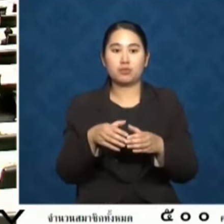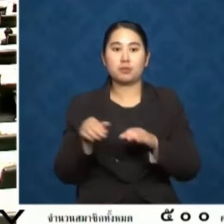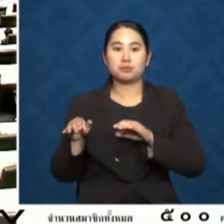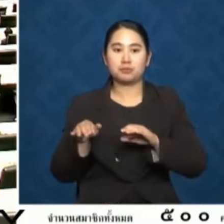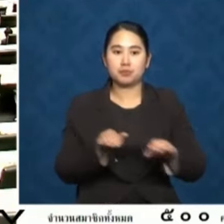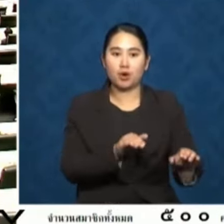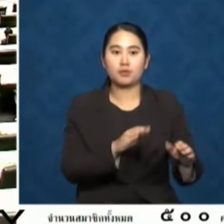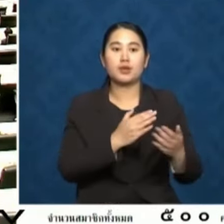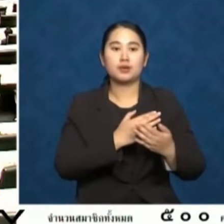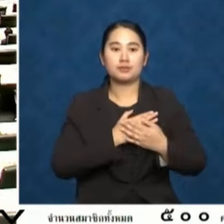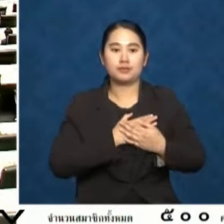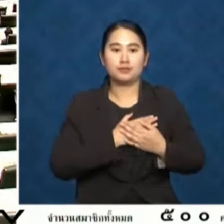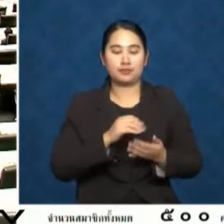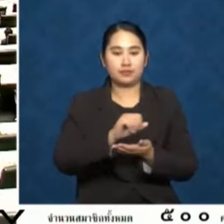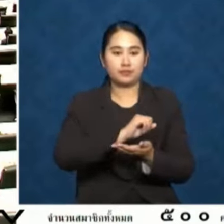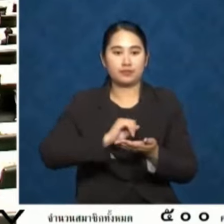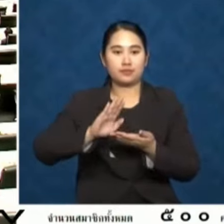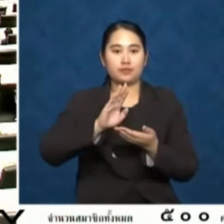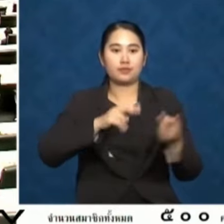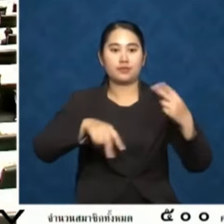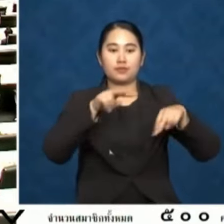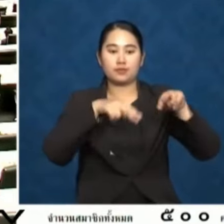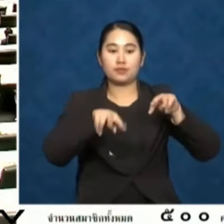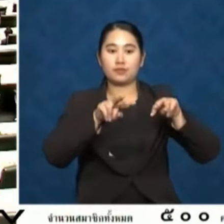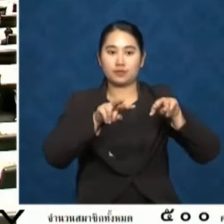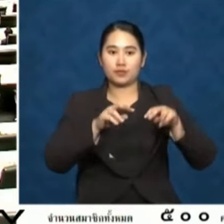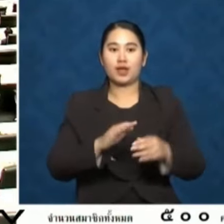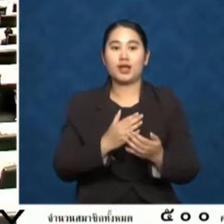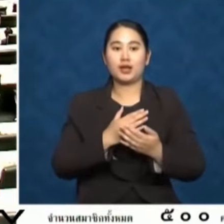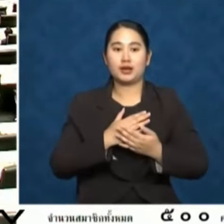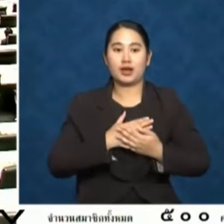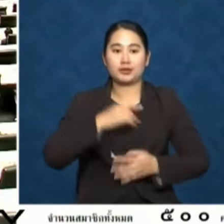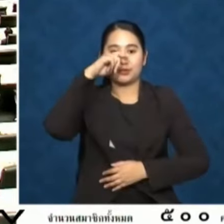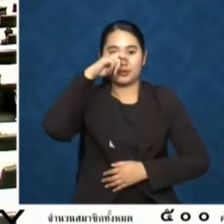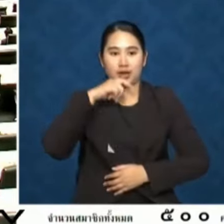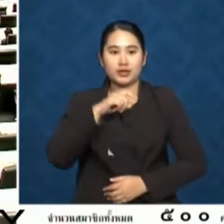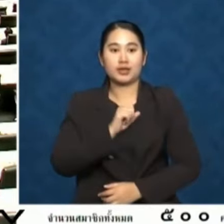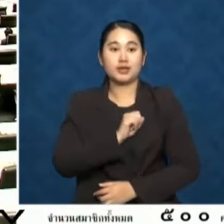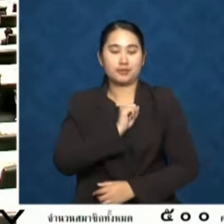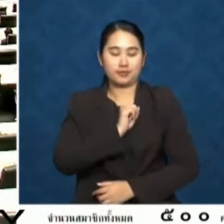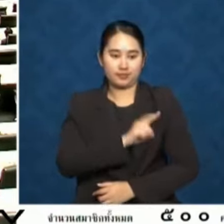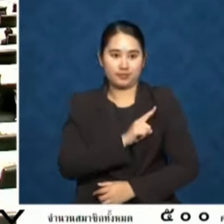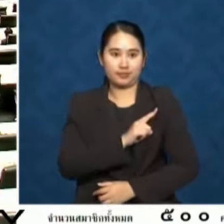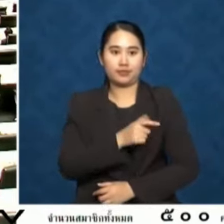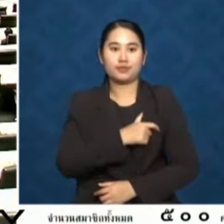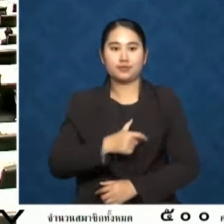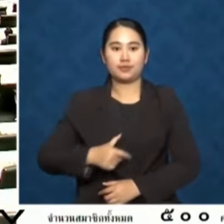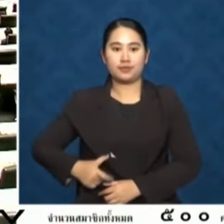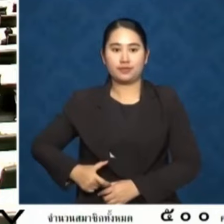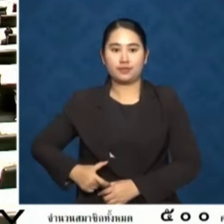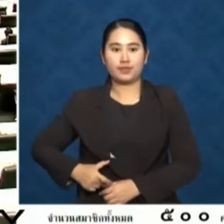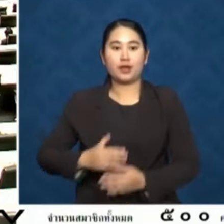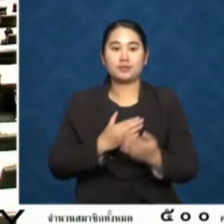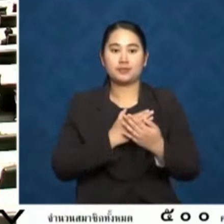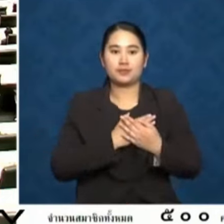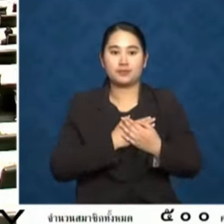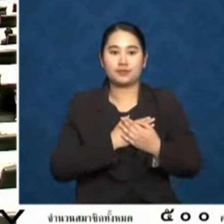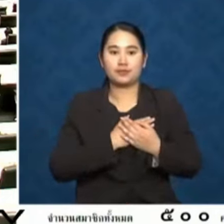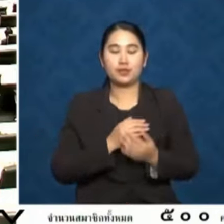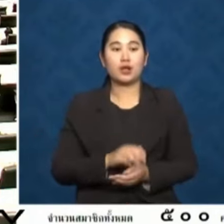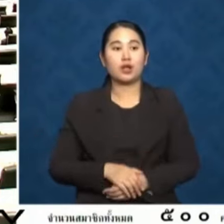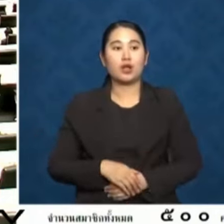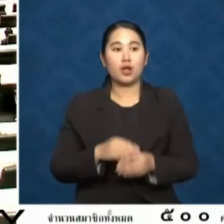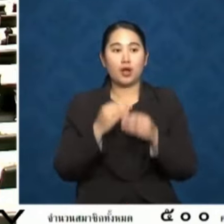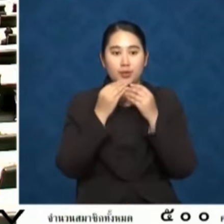าบันพรรคเพื่อไทยรักชาติศาสนาพระมหากษัตริย์ขอพระ